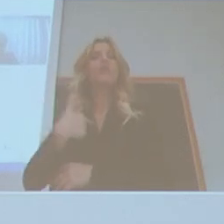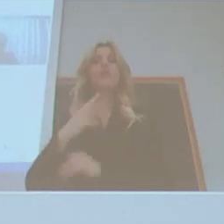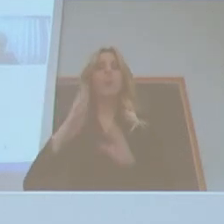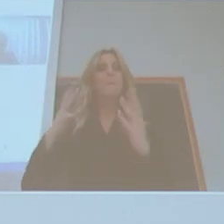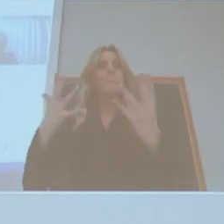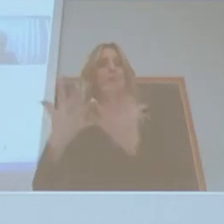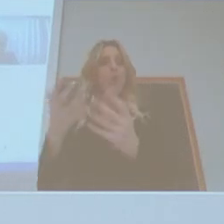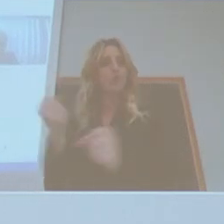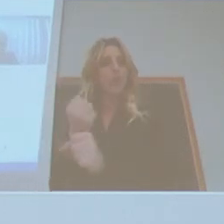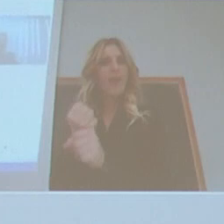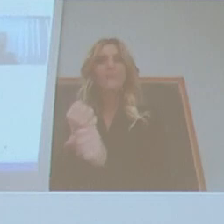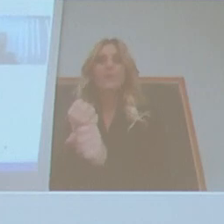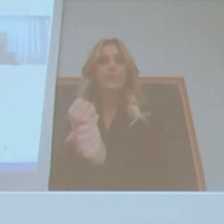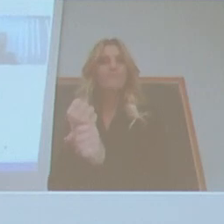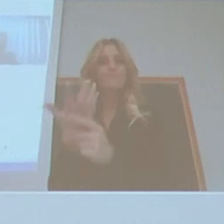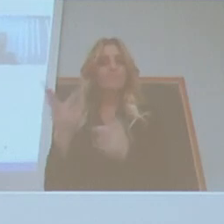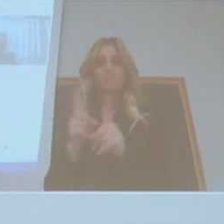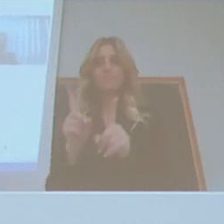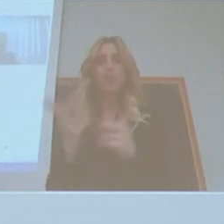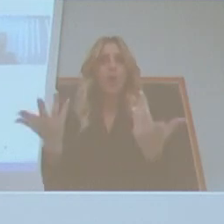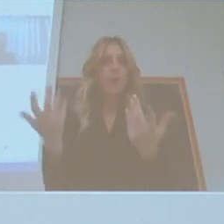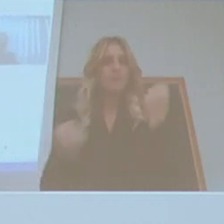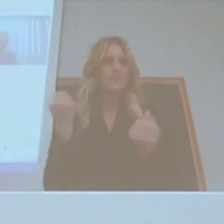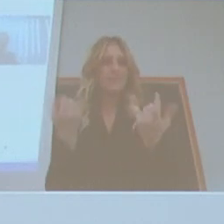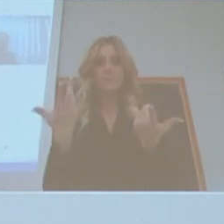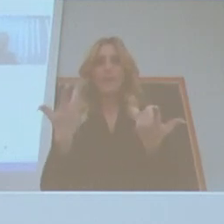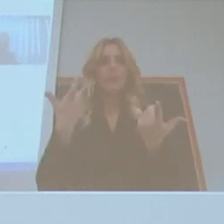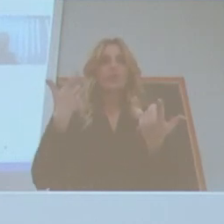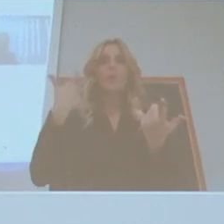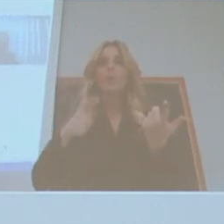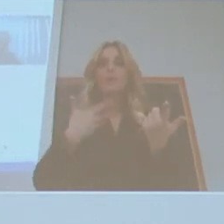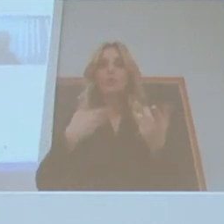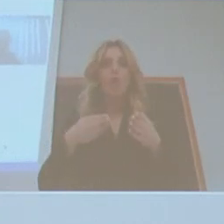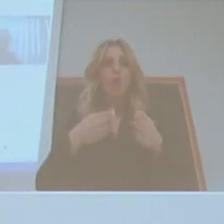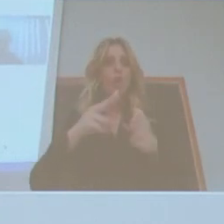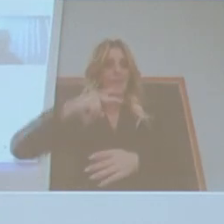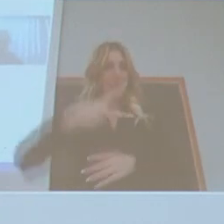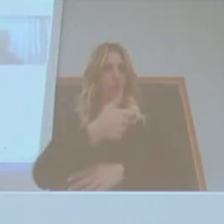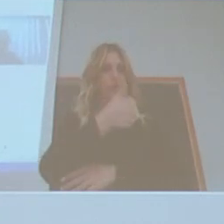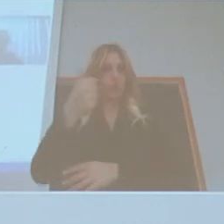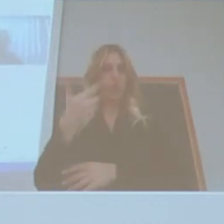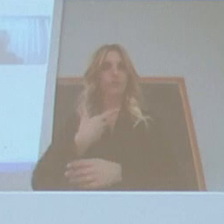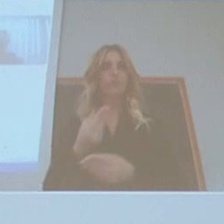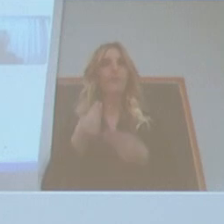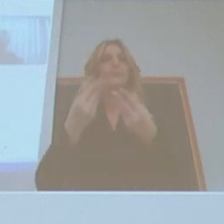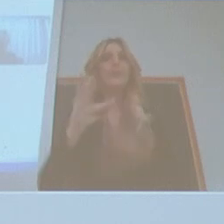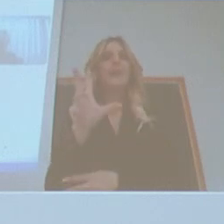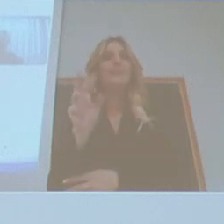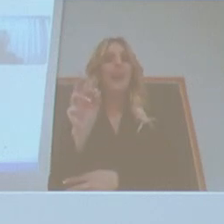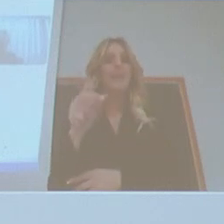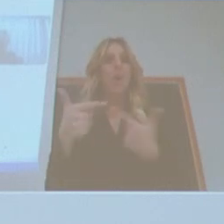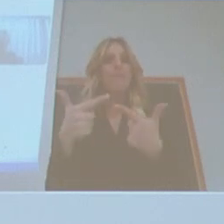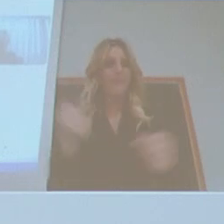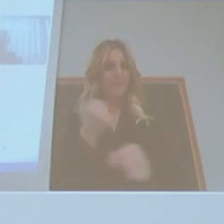lavoro smodata, esasperata. Vi sono corsi in cui lo studente del secondo anno riceve 30, mediamente 30 offerte di